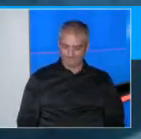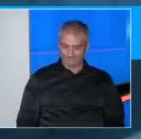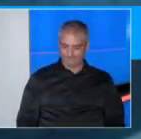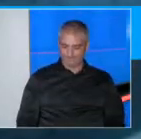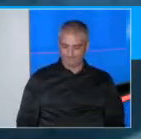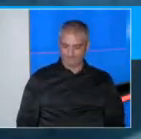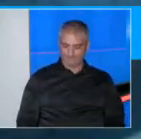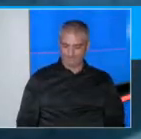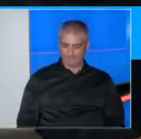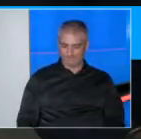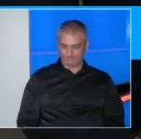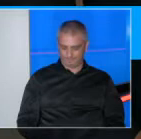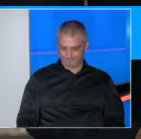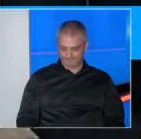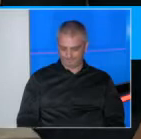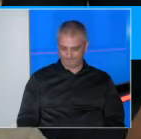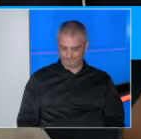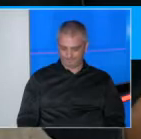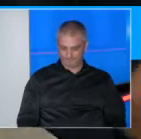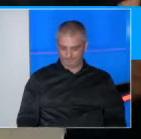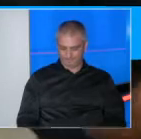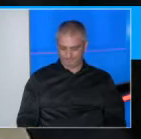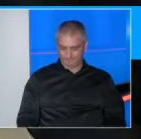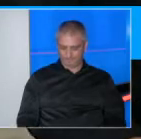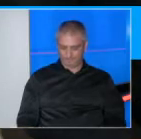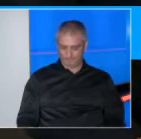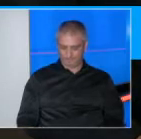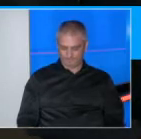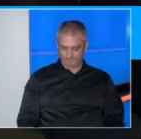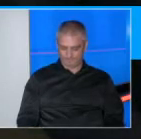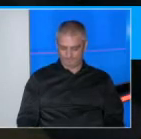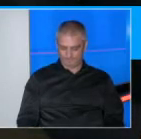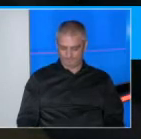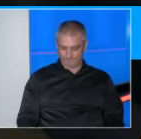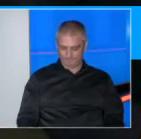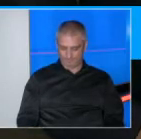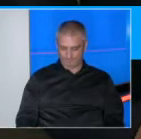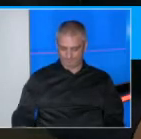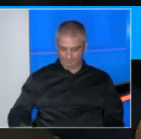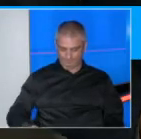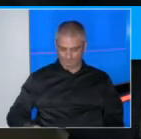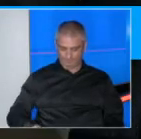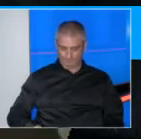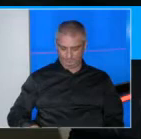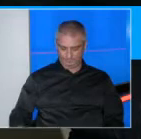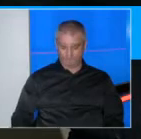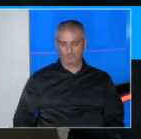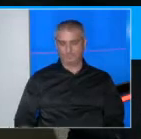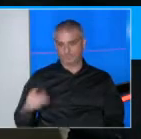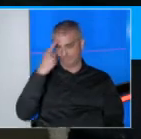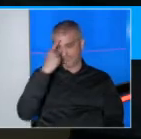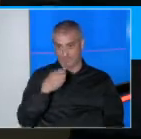הזה זה לא אומר שהם החליטו עדיין למי להצביע, זה כאמור קורה מאחורי הפרגוד. אבל